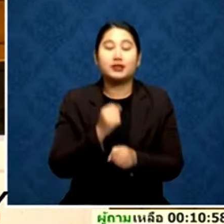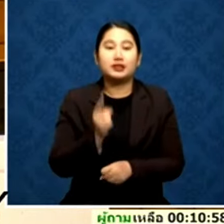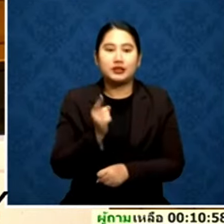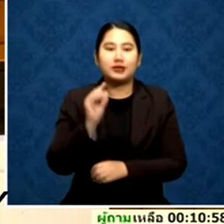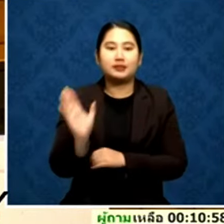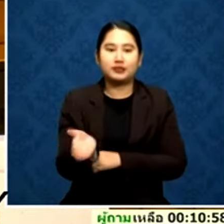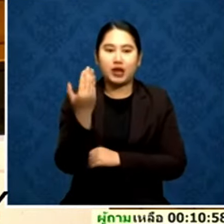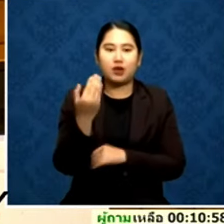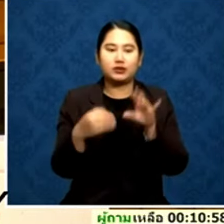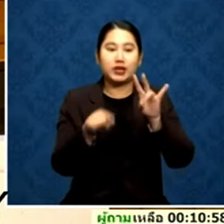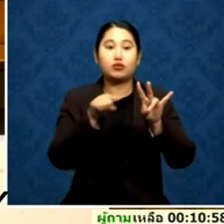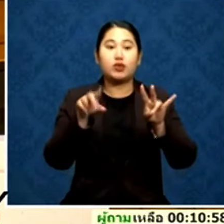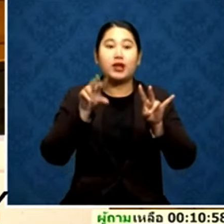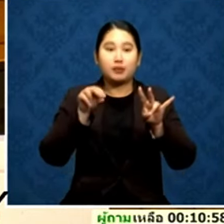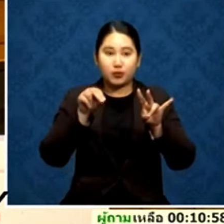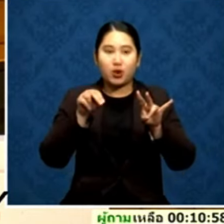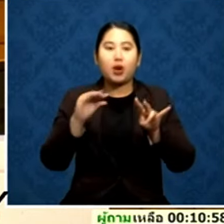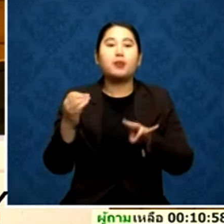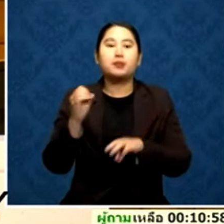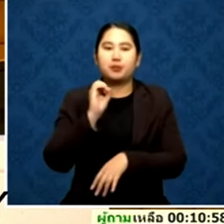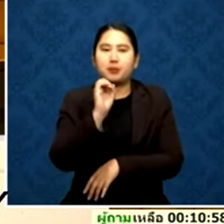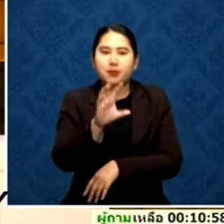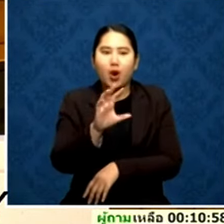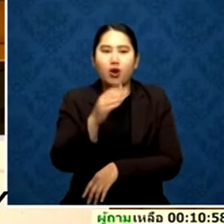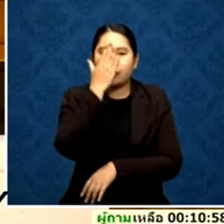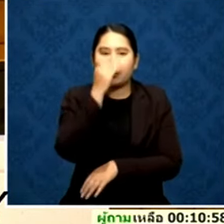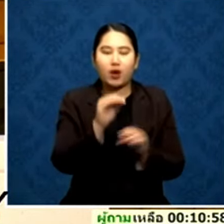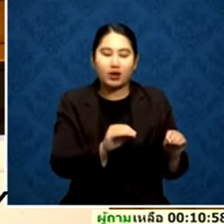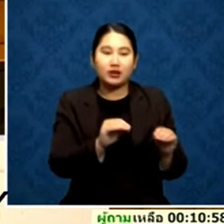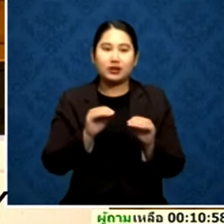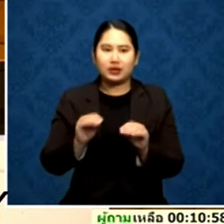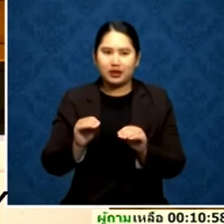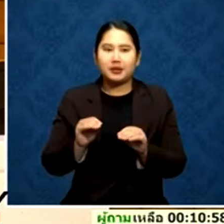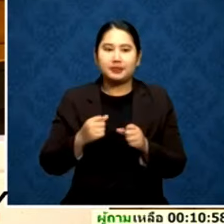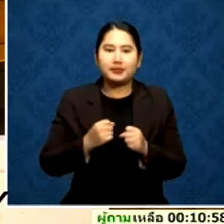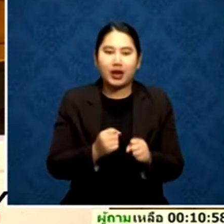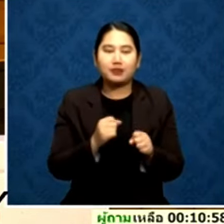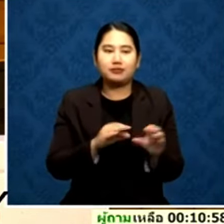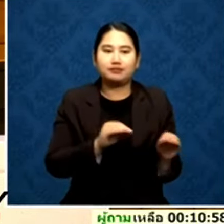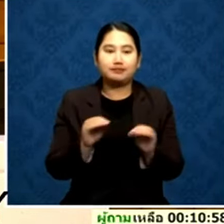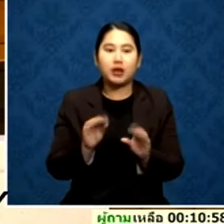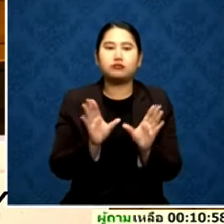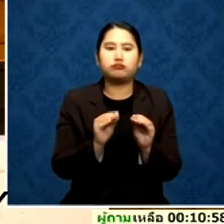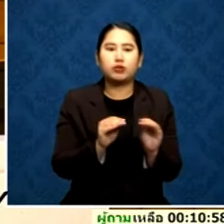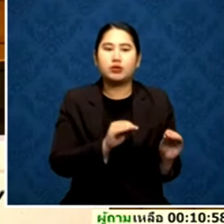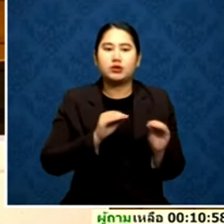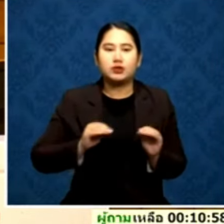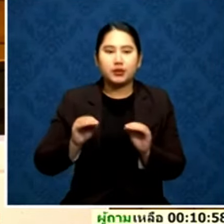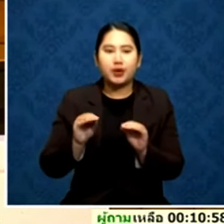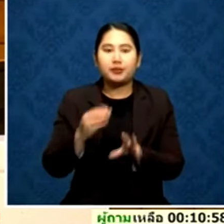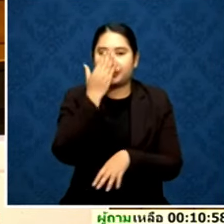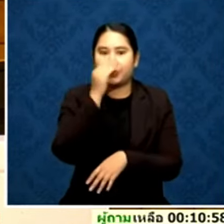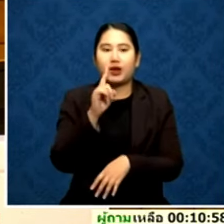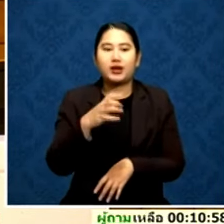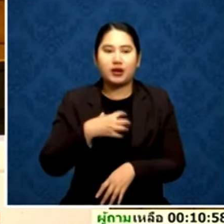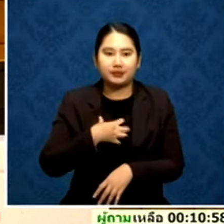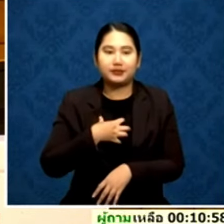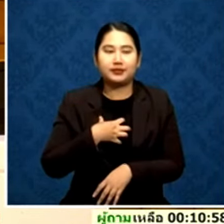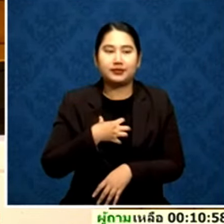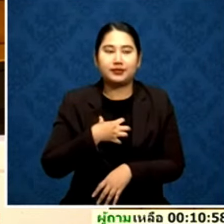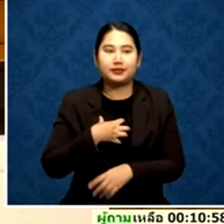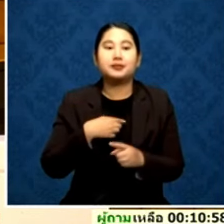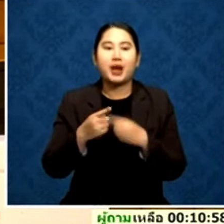7:00 นกว่าเพิ่งแจ้งมาเพราะว่ามีการเลื่อนพยายามจะเลื่อนประชุมเพื่อที่จะตอบสนองของความต้องการของท่